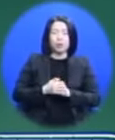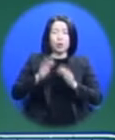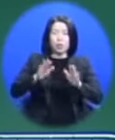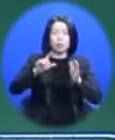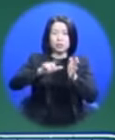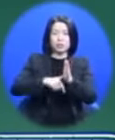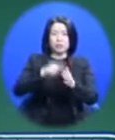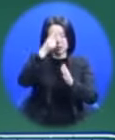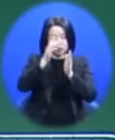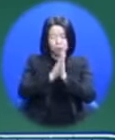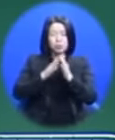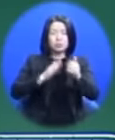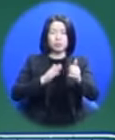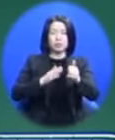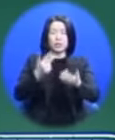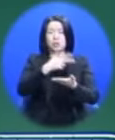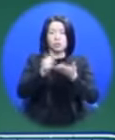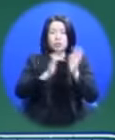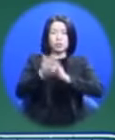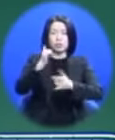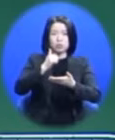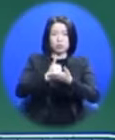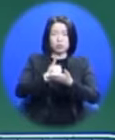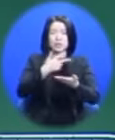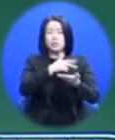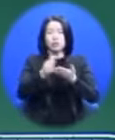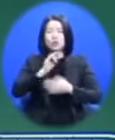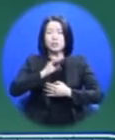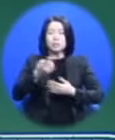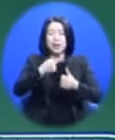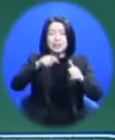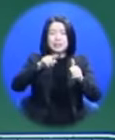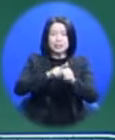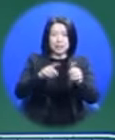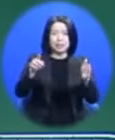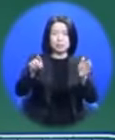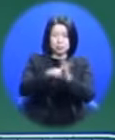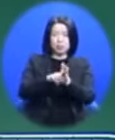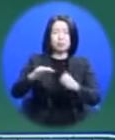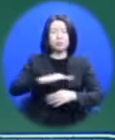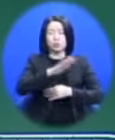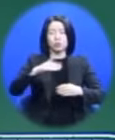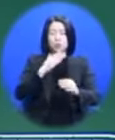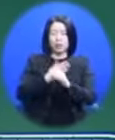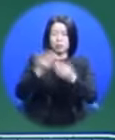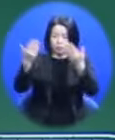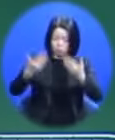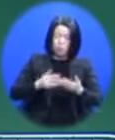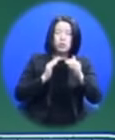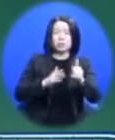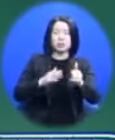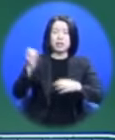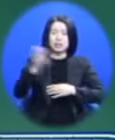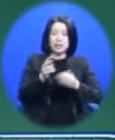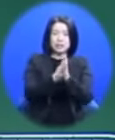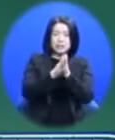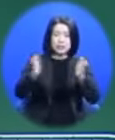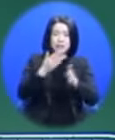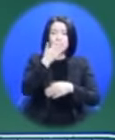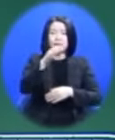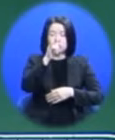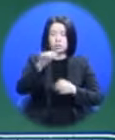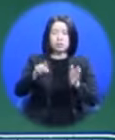시간 기도하겠습니다. 주 예수님, 주님만 의지하는 믿음을 우리 가운데 주시옵소서. 다시 시작할 수 있는